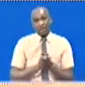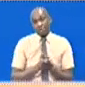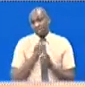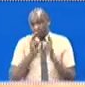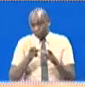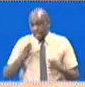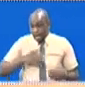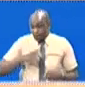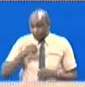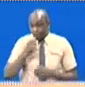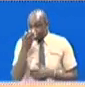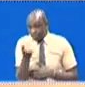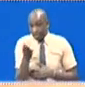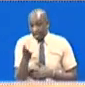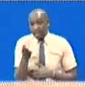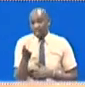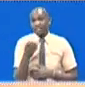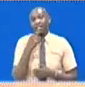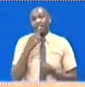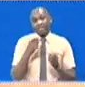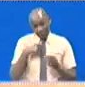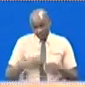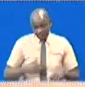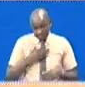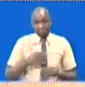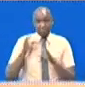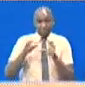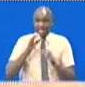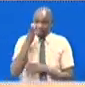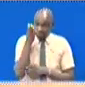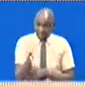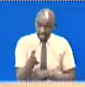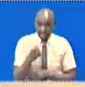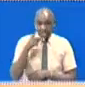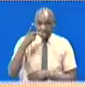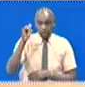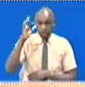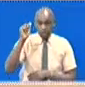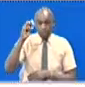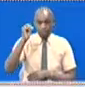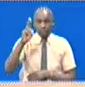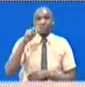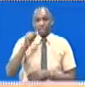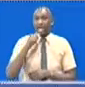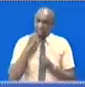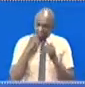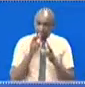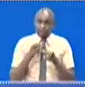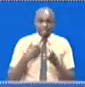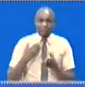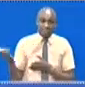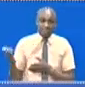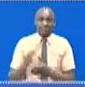kutoka eneo la Kisii, Fred Muturi, alitembelea soko la Kiumbu na kutuandalia taarifa ifuatayo.